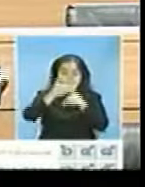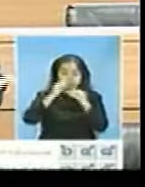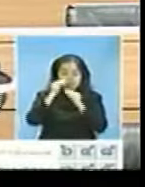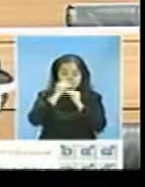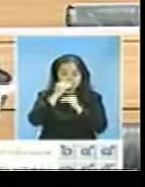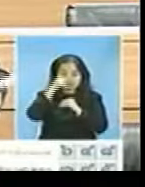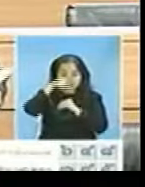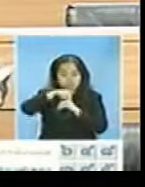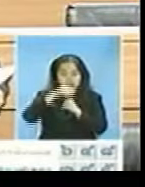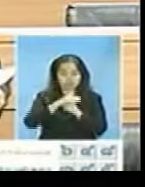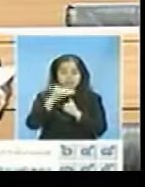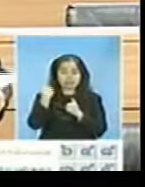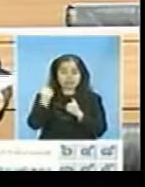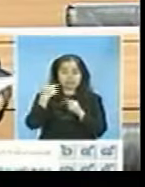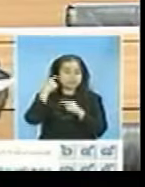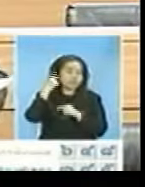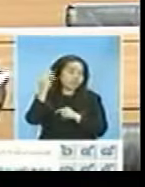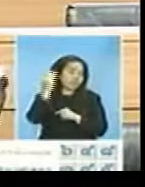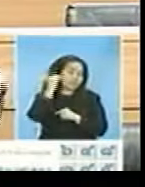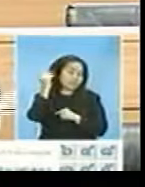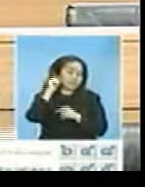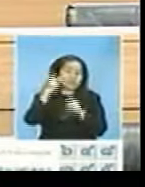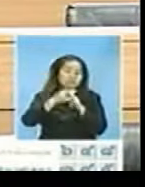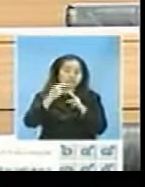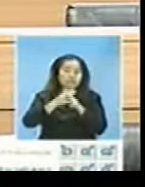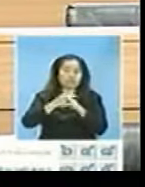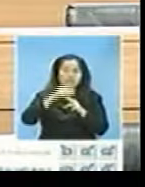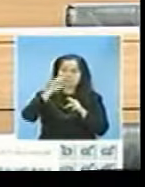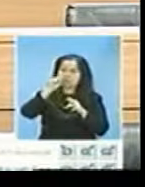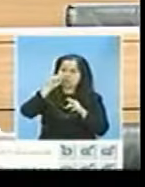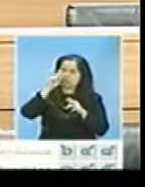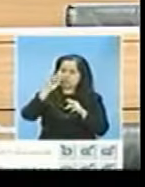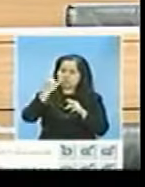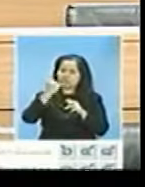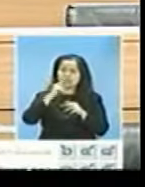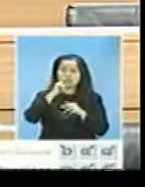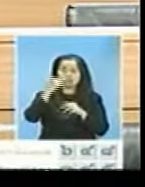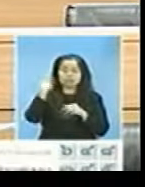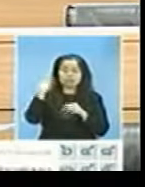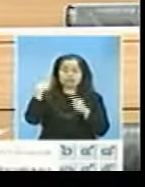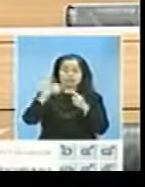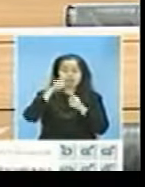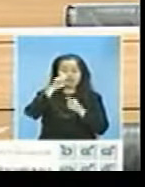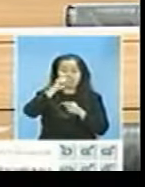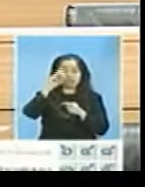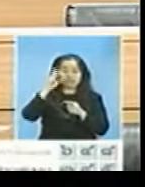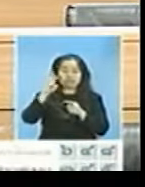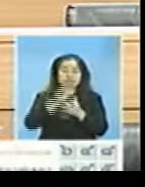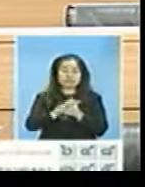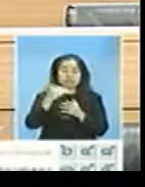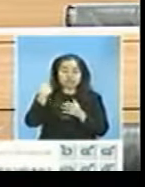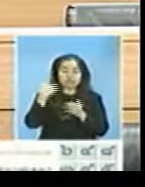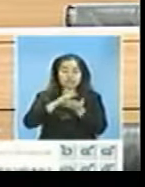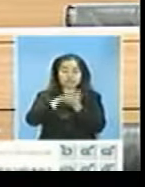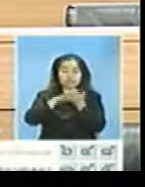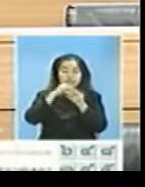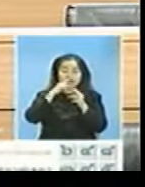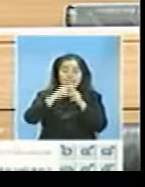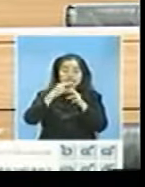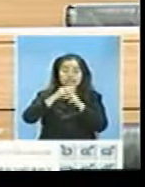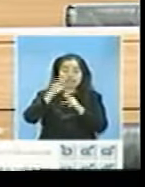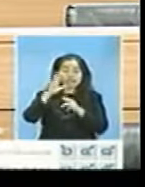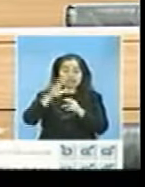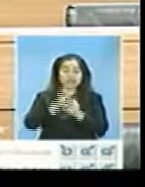มมีโอกาสได้ยินท่านพลเอกสมเจตบุญถนอมท่านเป็นสมาชิกวุฒิสภาขอประทานโทษต้องเอ่ยน